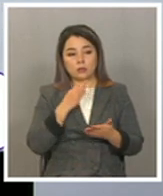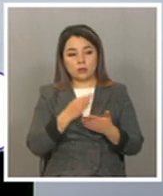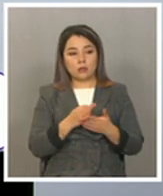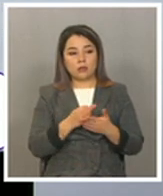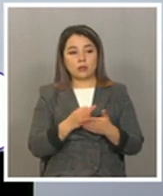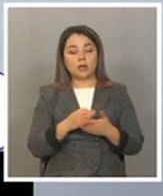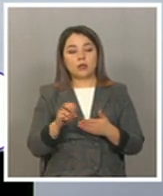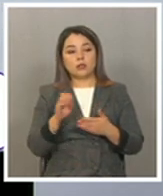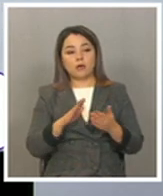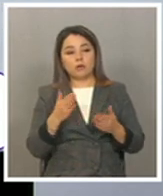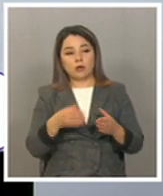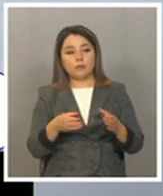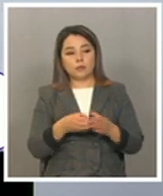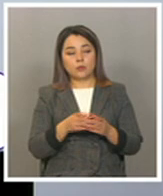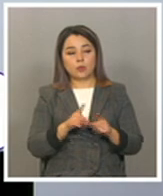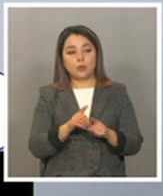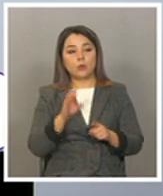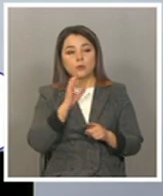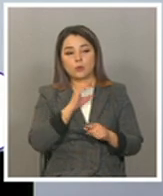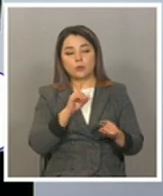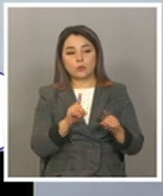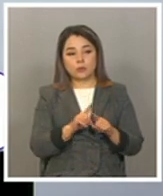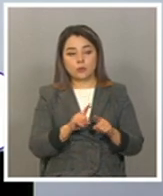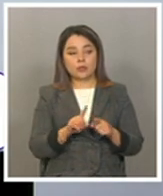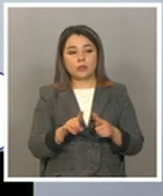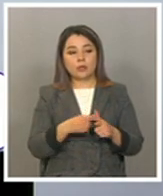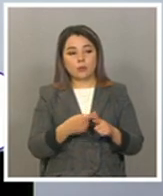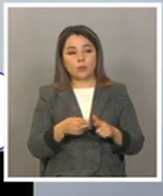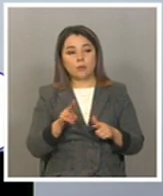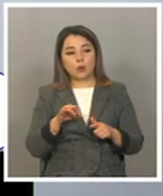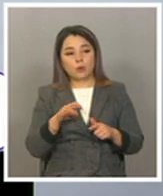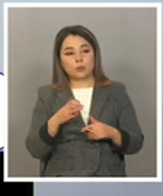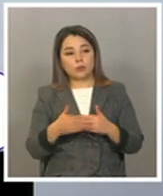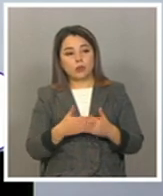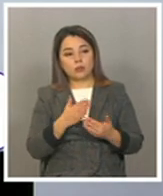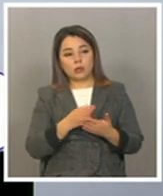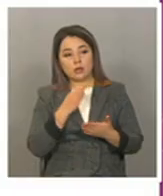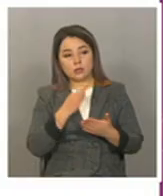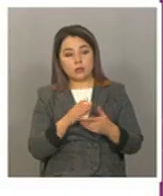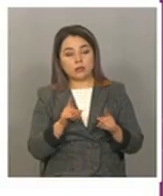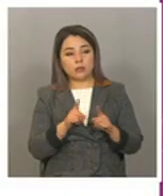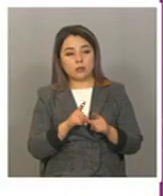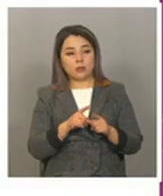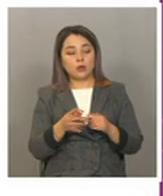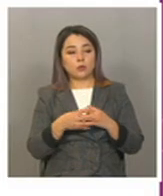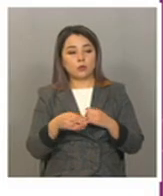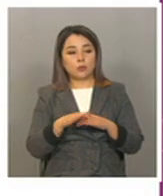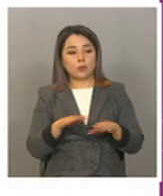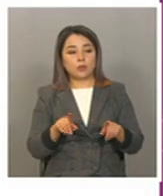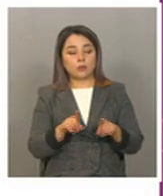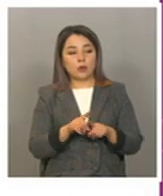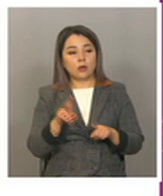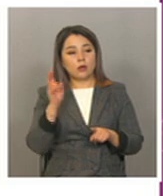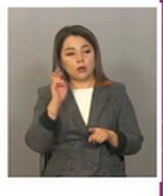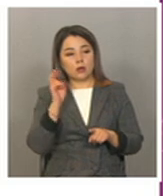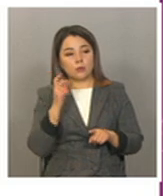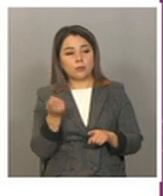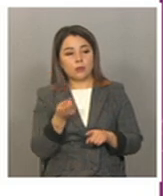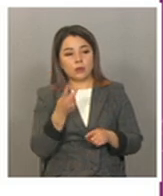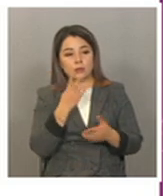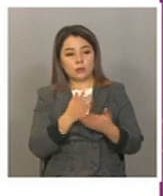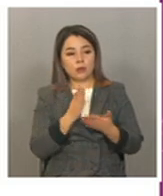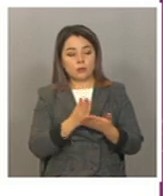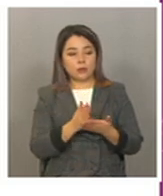топырақ Евразия материгінің солтүстігінде немесе полюске жақын орналасқан болғандықтан, ондағы топырақта біз қарашырық мөлшерінің аз екенін байқап